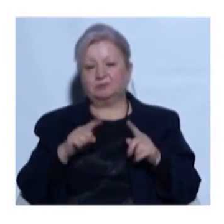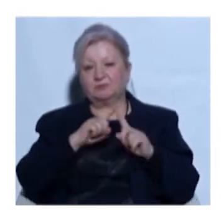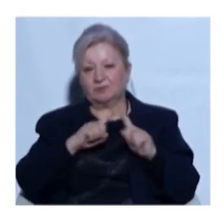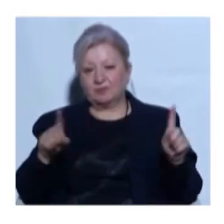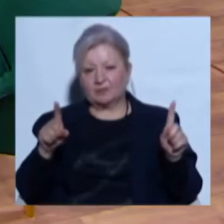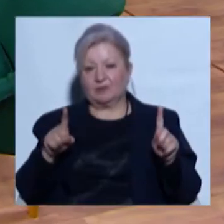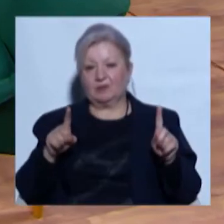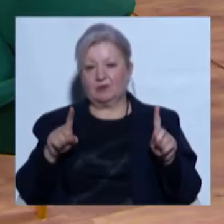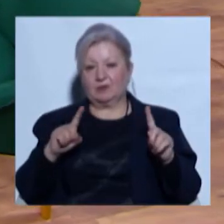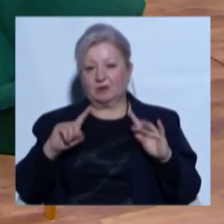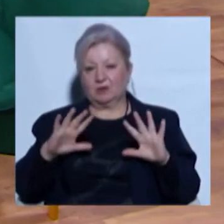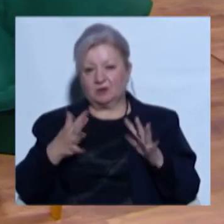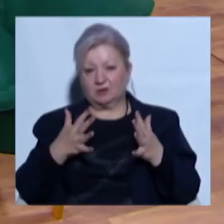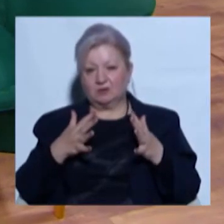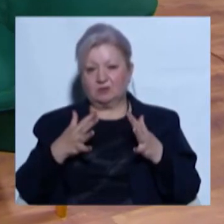განსაკუთრებული შემთხვევა.